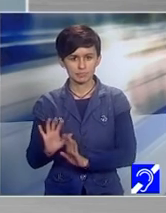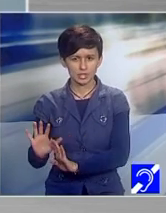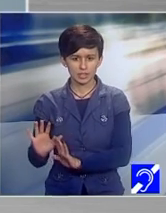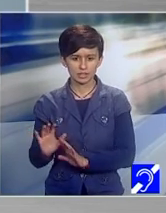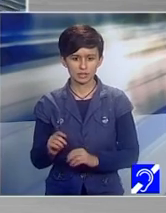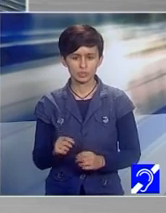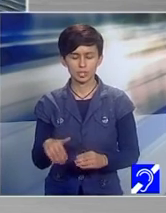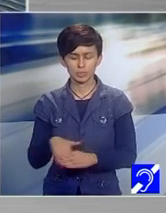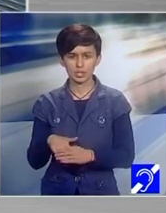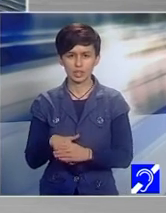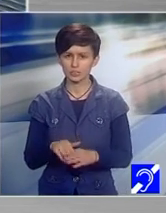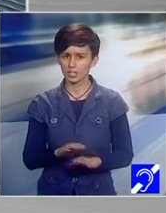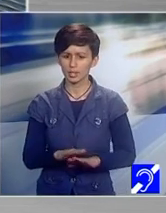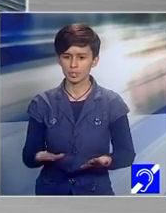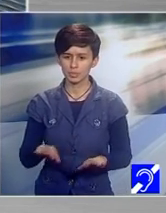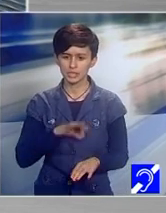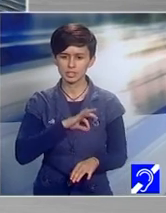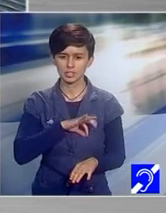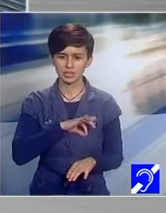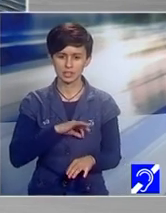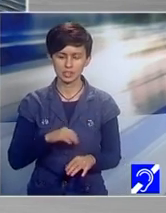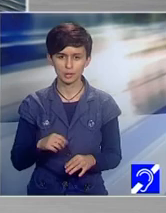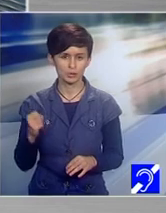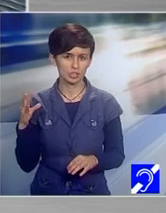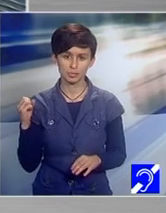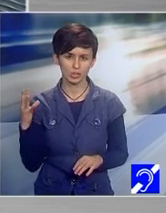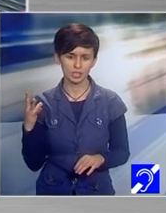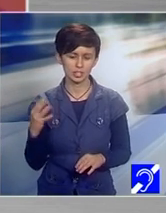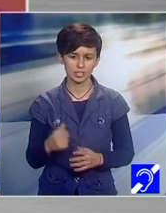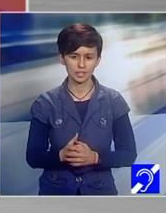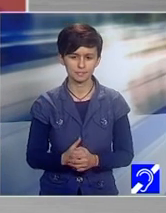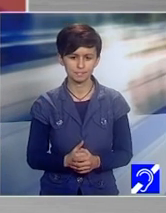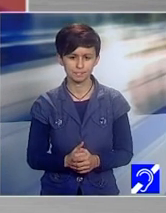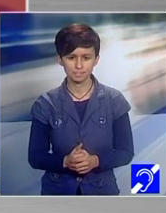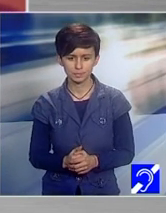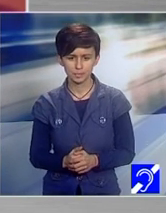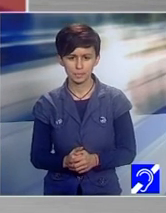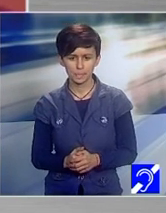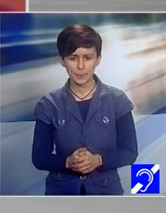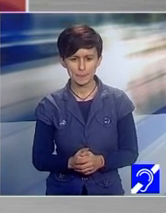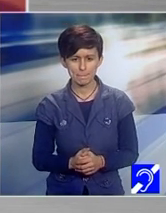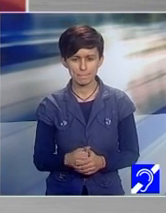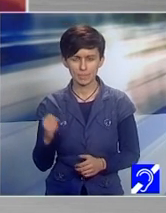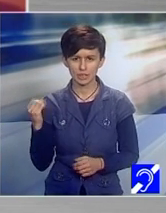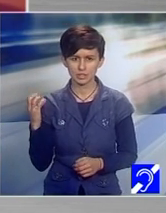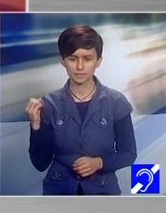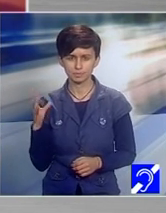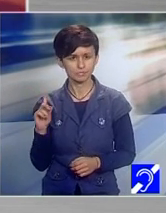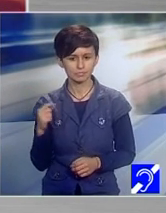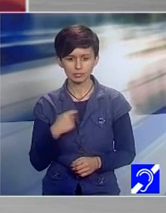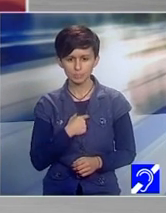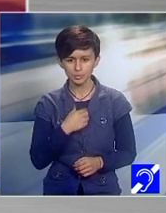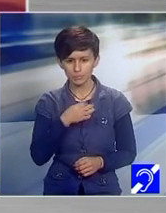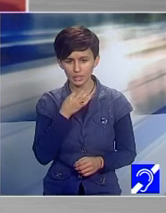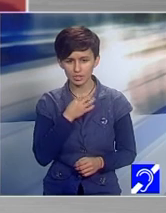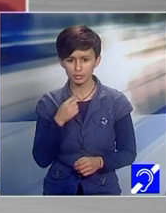nepotismul, excludem politicul, da, din această ecuație, da. Să fie strict. Politic, nu știu dacă aș putea să spun că politicul stă